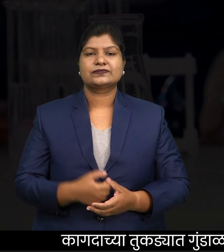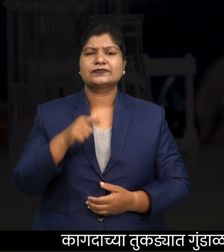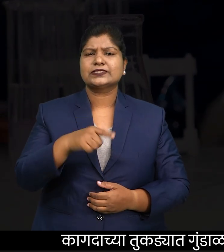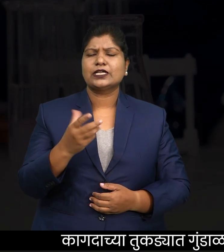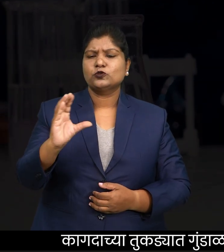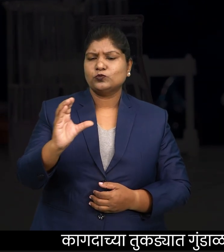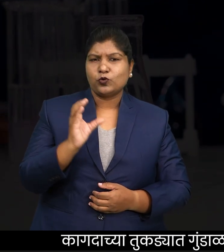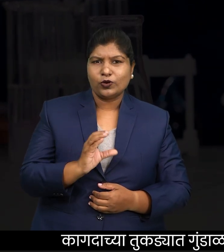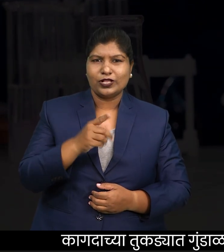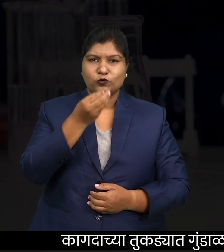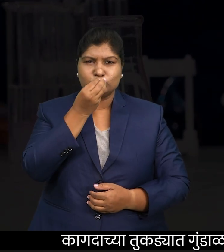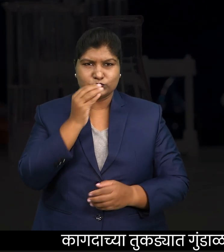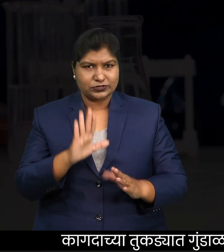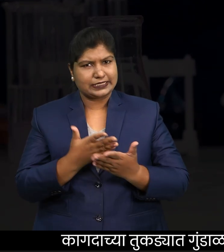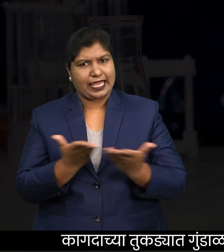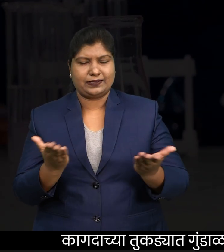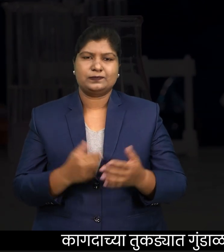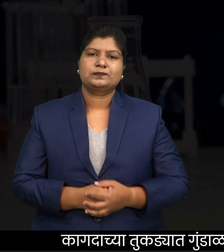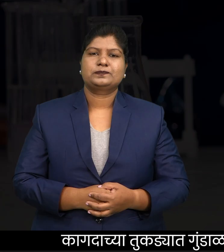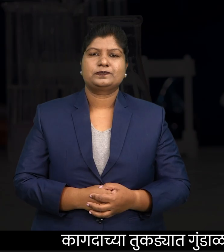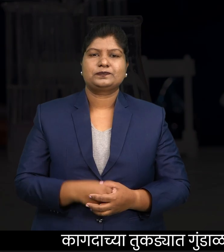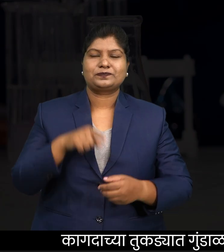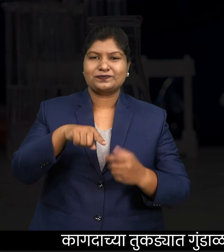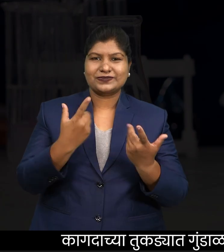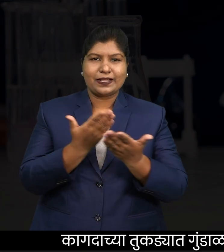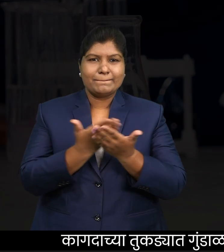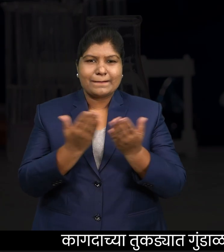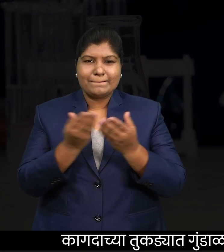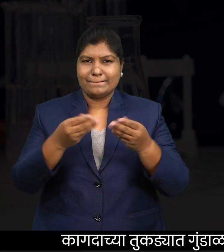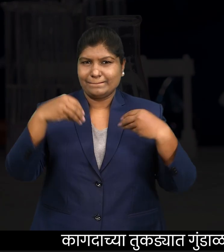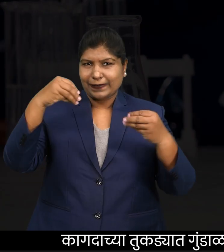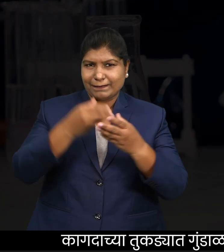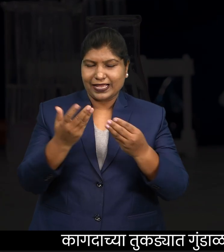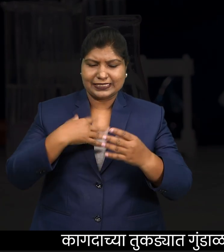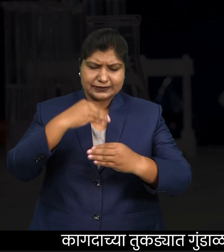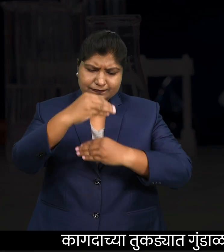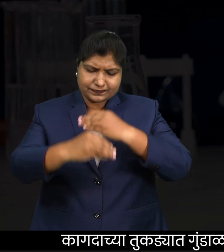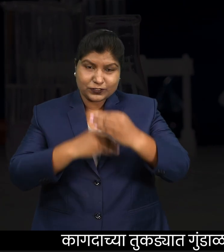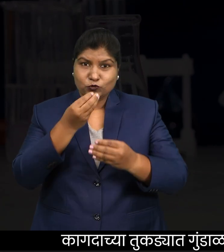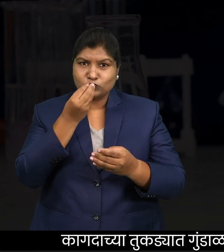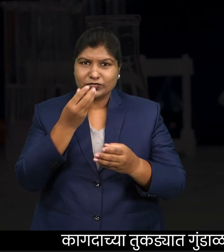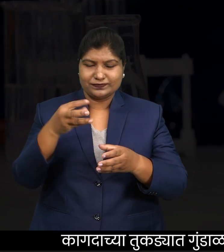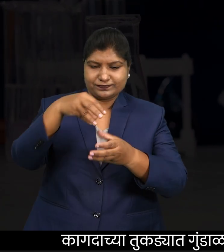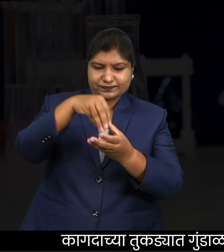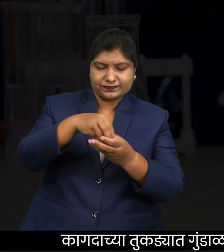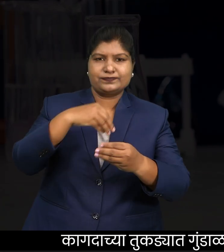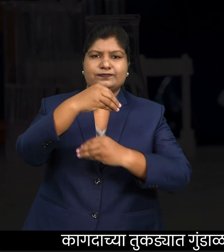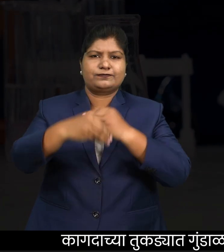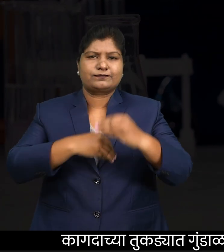कागदाच्या तुकड्यात गुंडाळलेला एक लहानसा अन्नपदार्थ घ्या आणि तो चुरा.